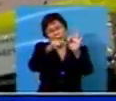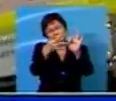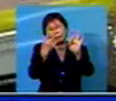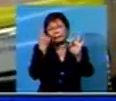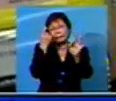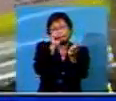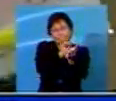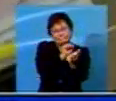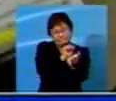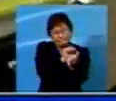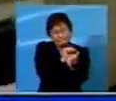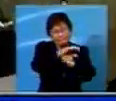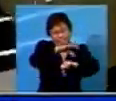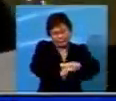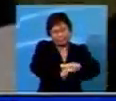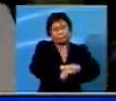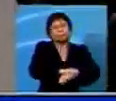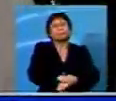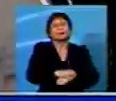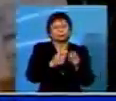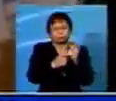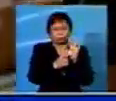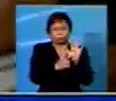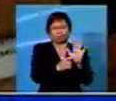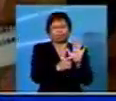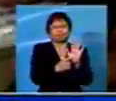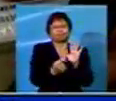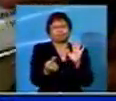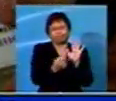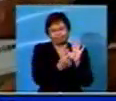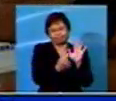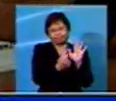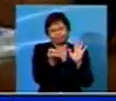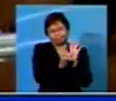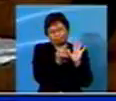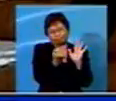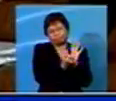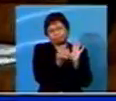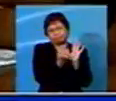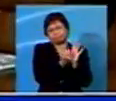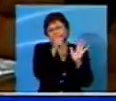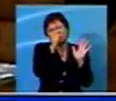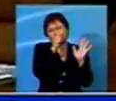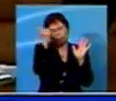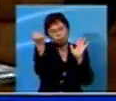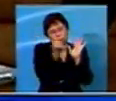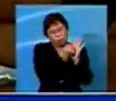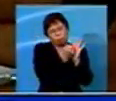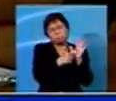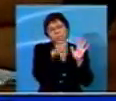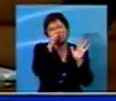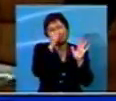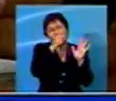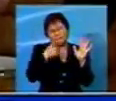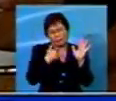baru-baru ini juga ya kes ini juga menunjuk bahawa kita Syaki endorsement palsu terdapat